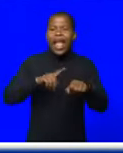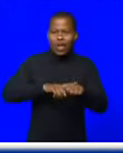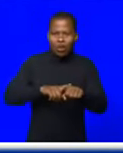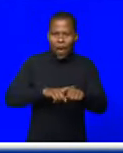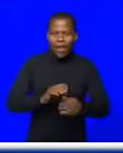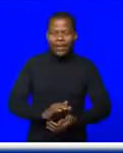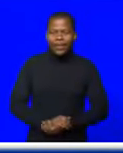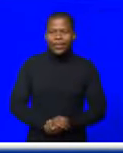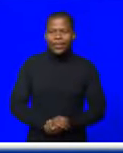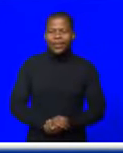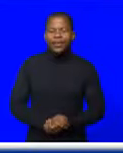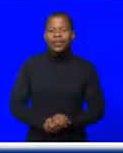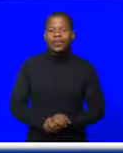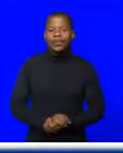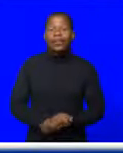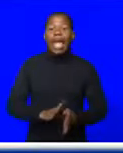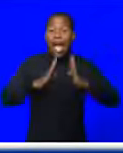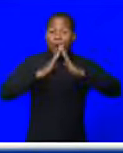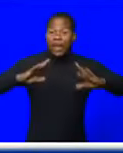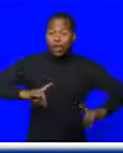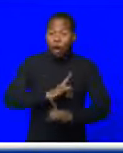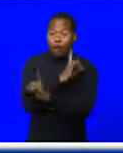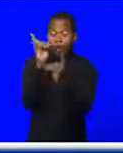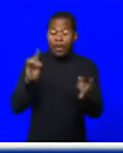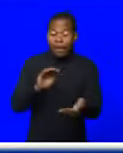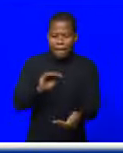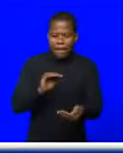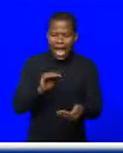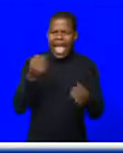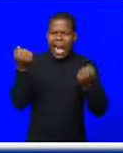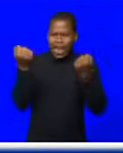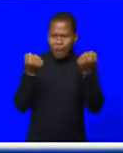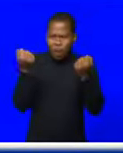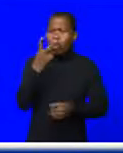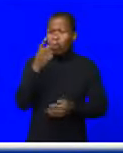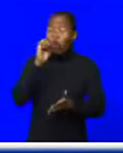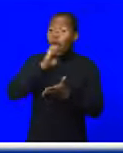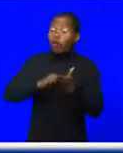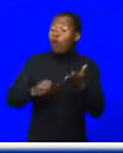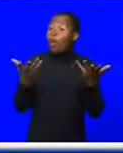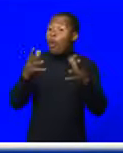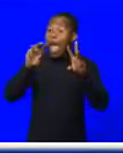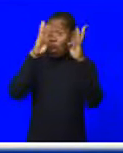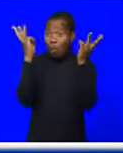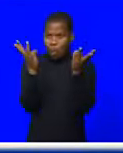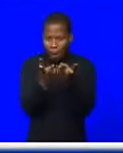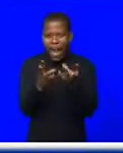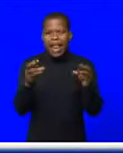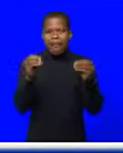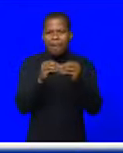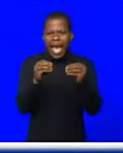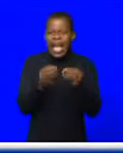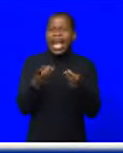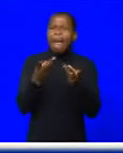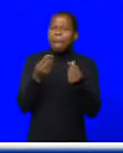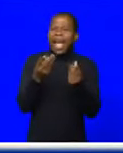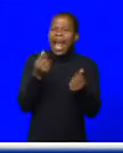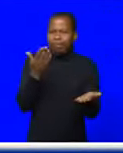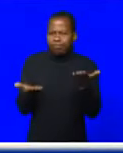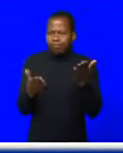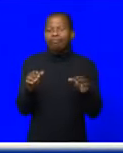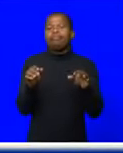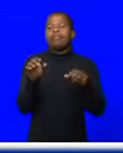lesiSwati Litiko letempilo selemukele timoto kanye nemaloli lamabili ebhangela bita imali lengetulu kwetigidzi